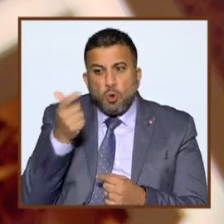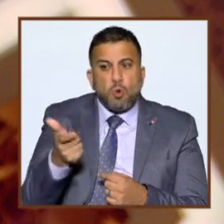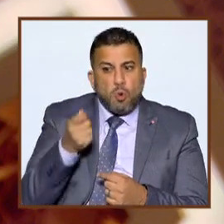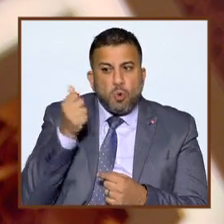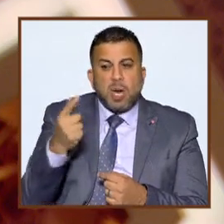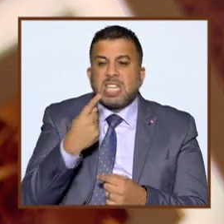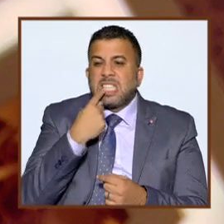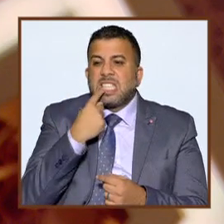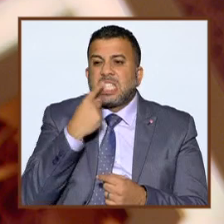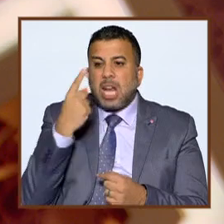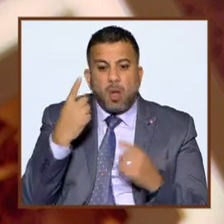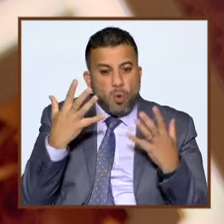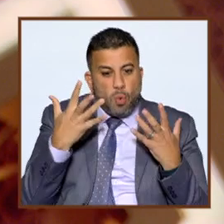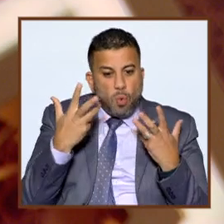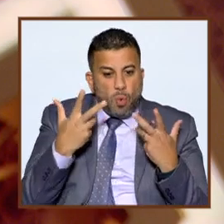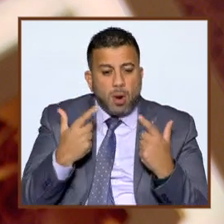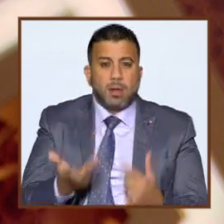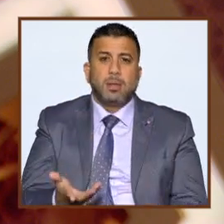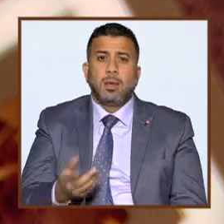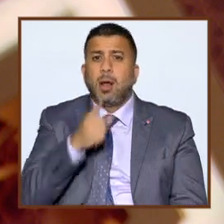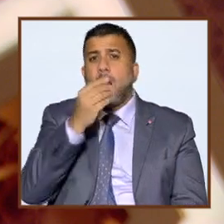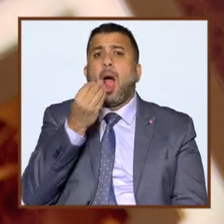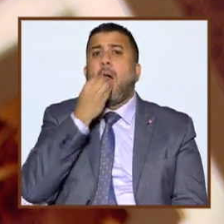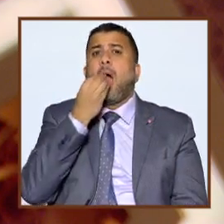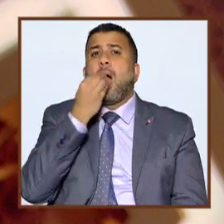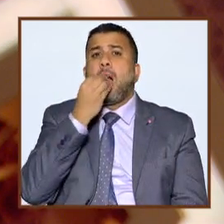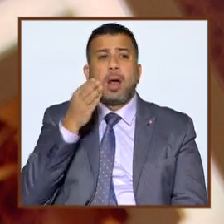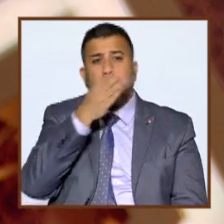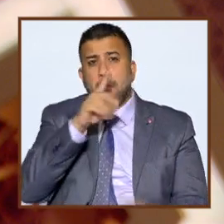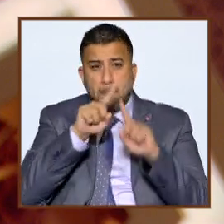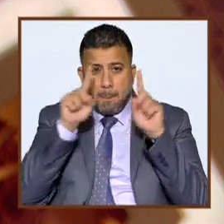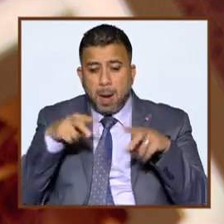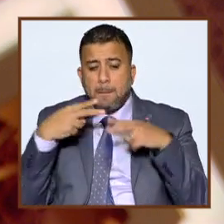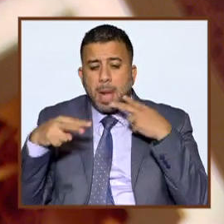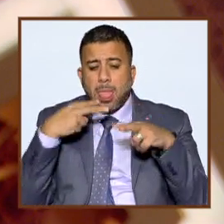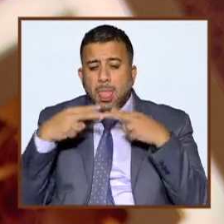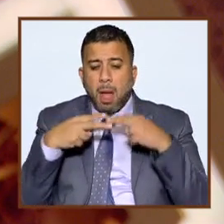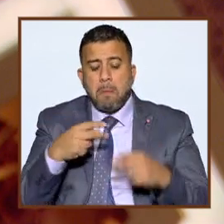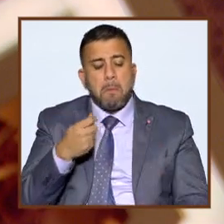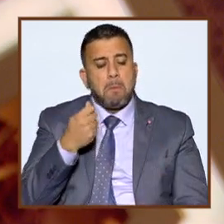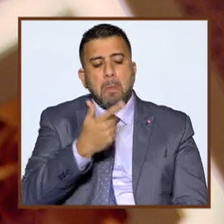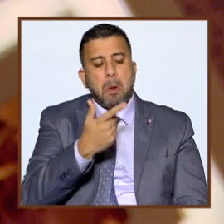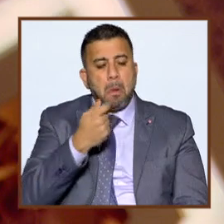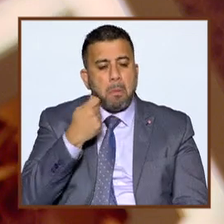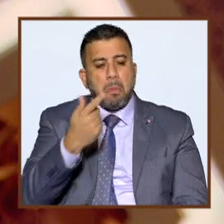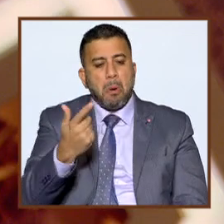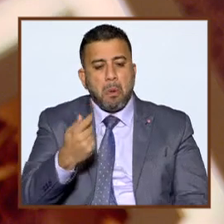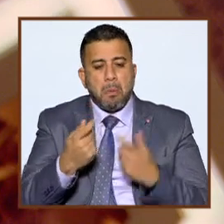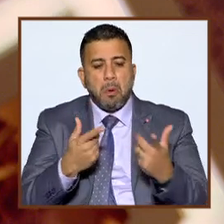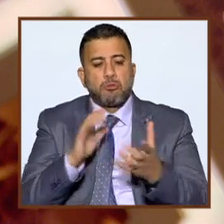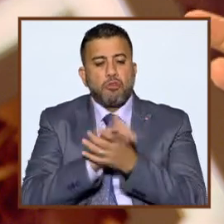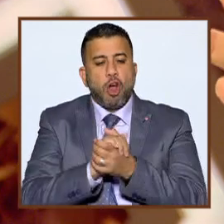بالسنة كذا يحسبها، لكن اللي راح المطعم لا ما يحسب، الشيطان يتركه يقول له أبدا هذا زين، اللي راح